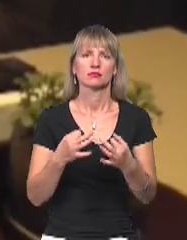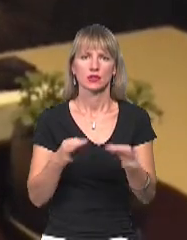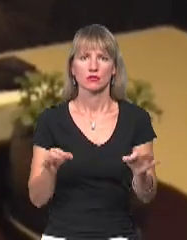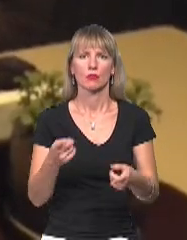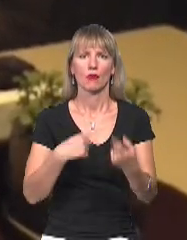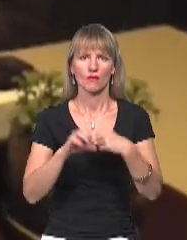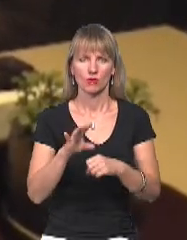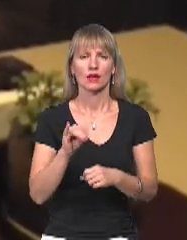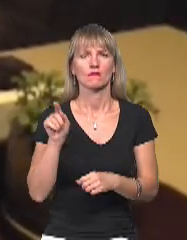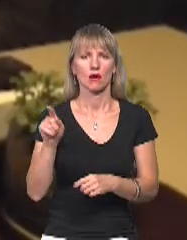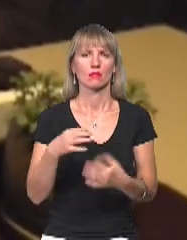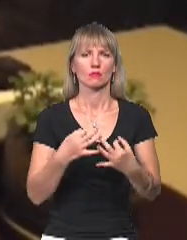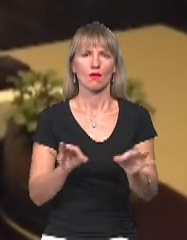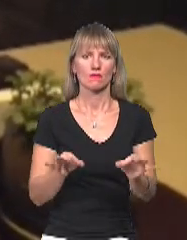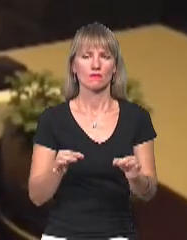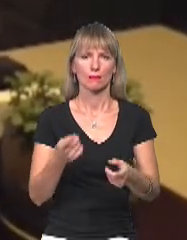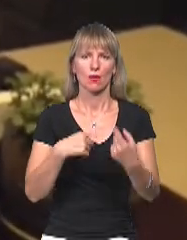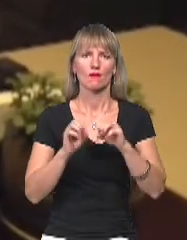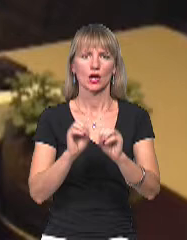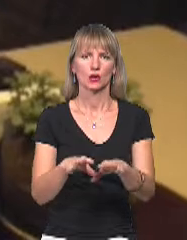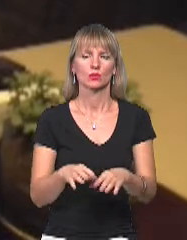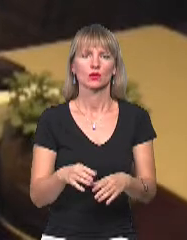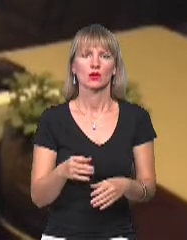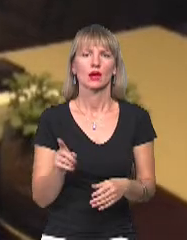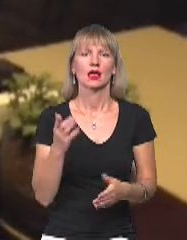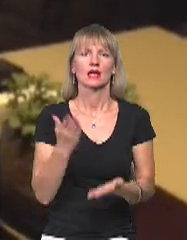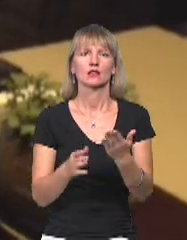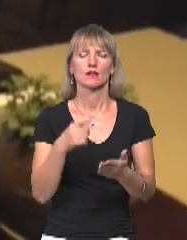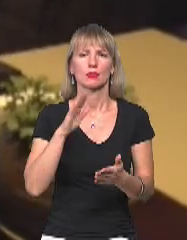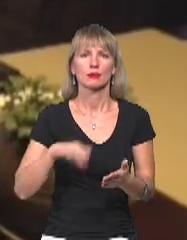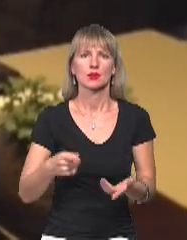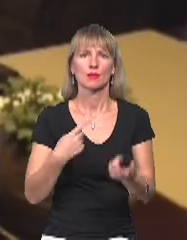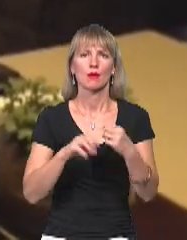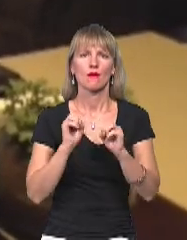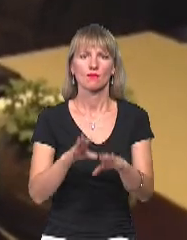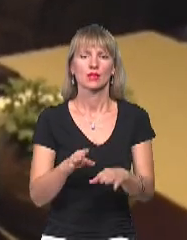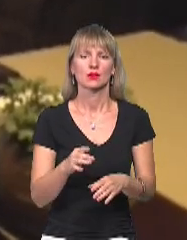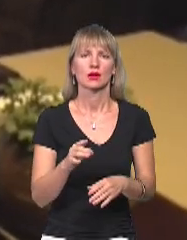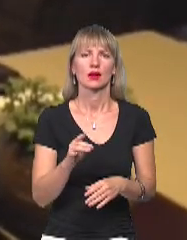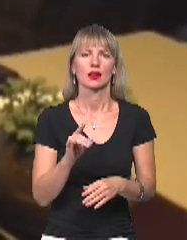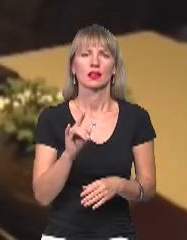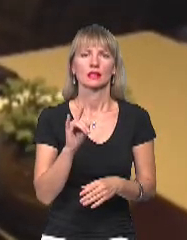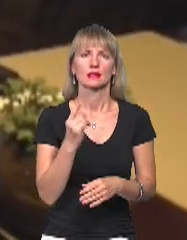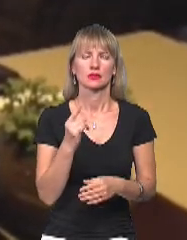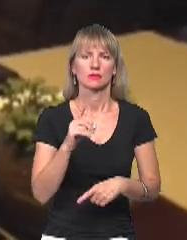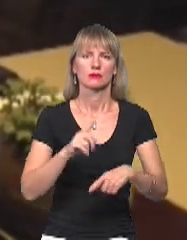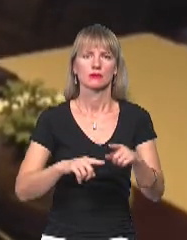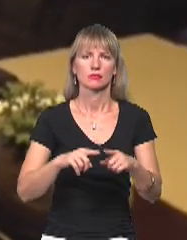повернути, і вони повернули. Якщо після одного такого повернення людину, батька, який взяв дитину, а